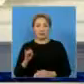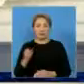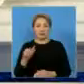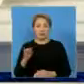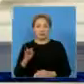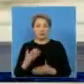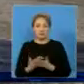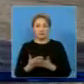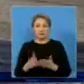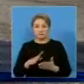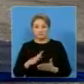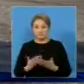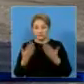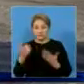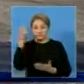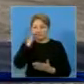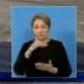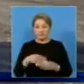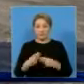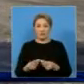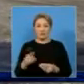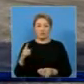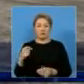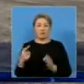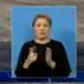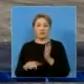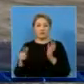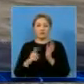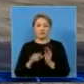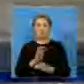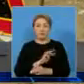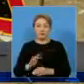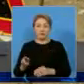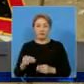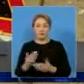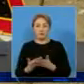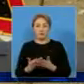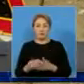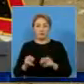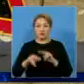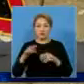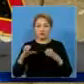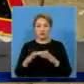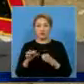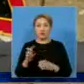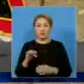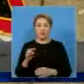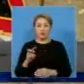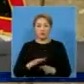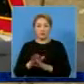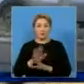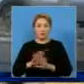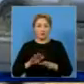Богословка-Алга-Токмансай, на которую в текущем году было выделено 177 миллионов тенге. То стройсервис «Байсын» не в полном